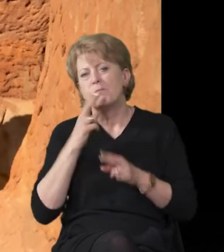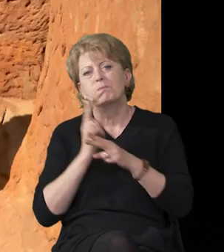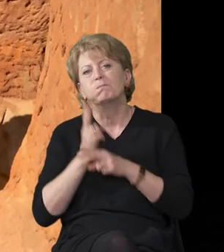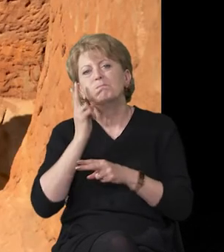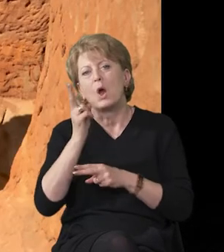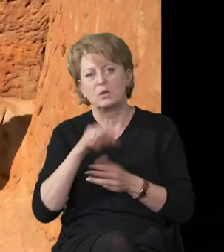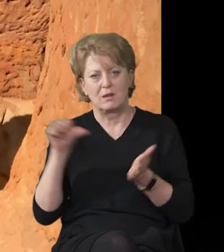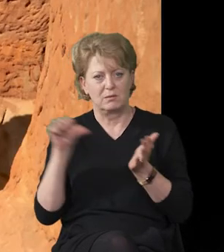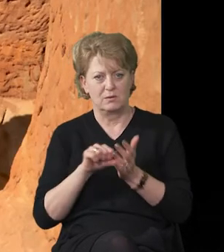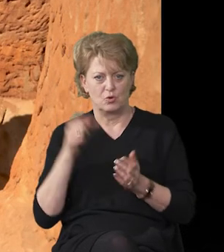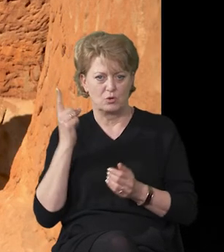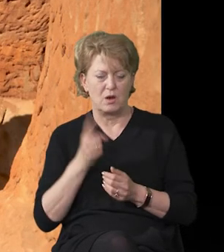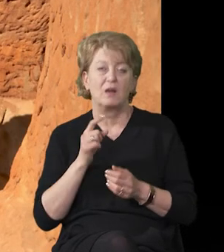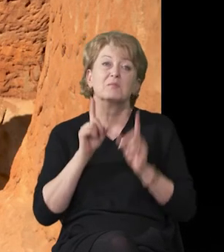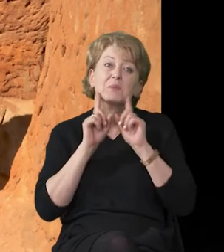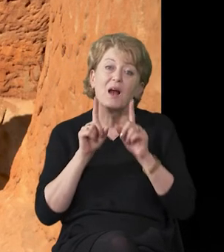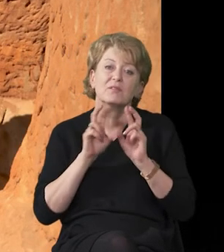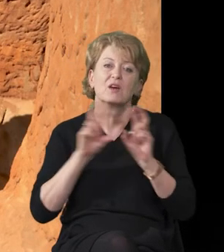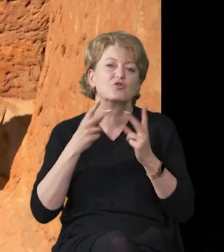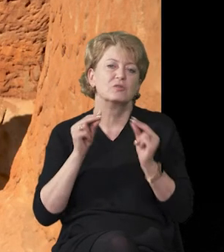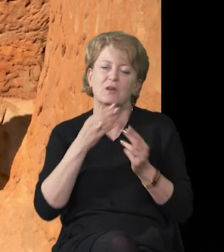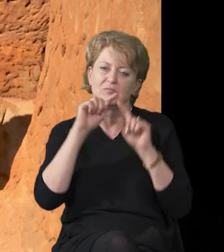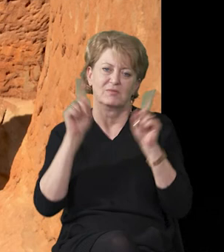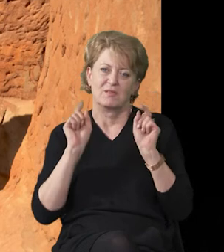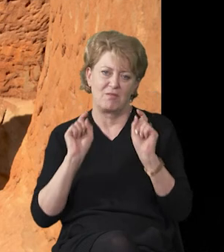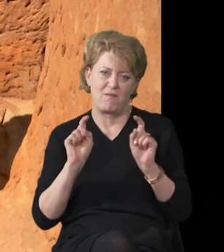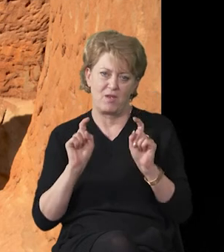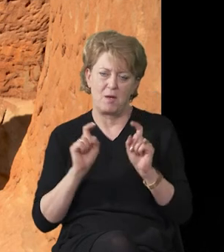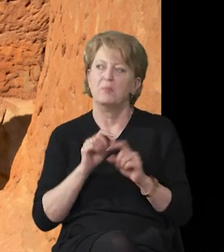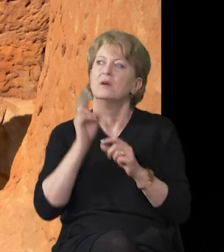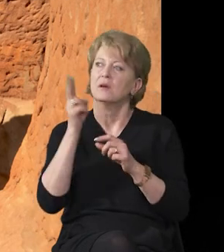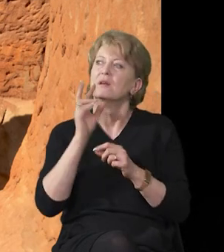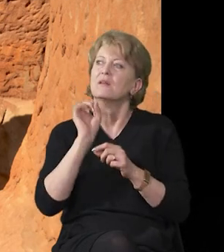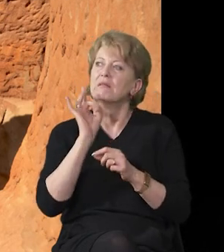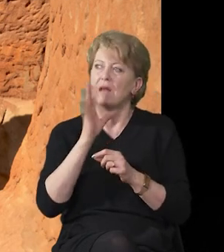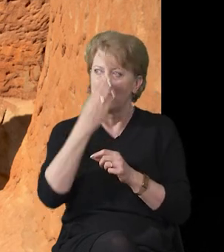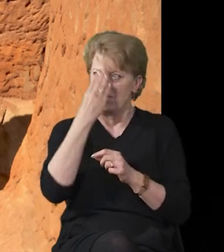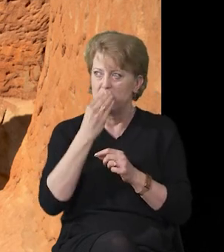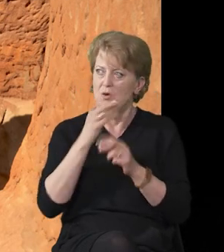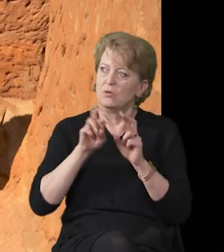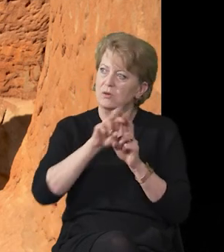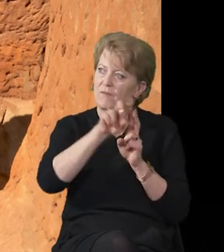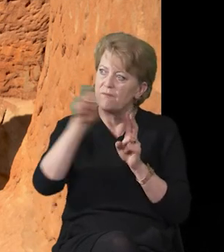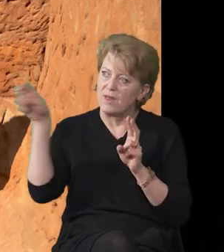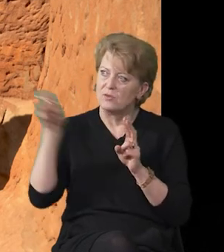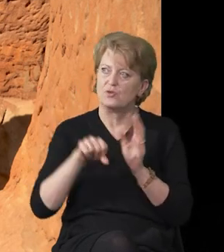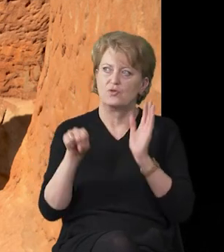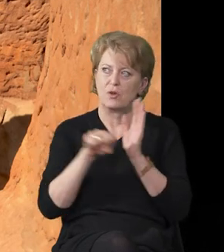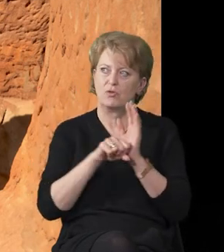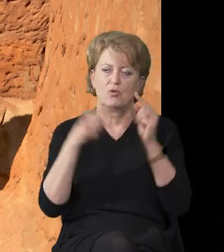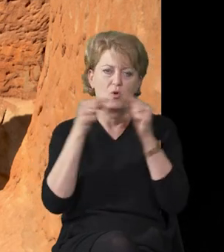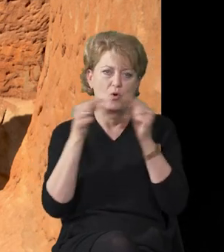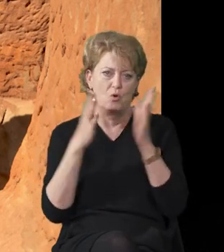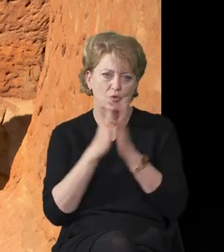prawda, tego nie wiemy. No i tak wygląda właśnie wejście do kościoła. Na prawo od mnicha jest wykute wejście, a pod